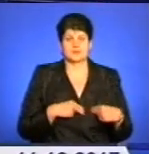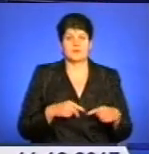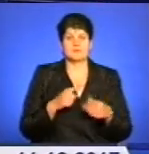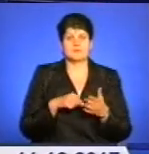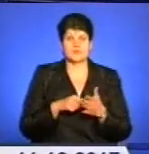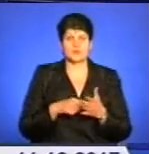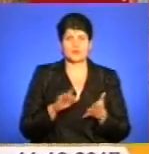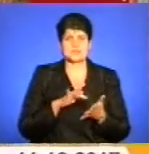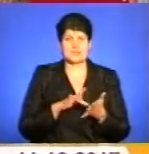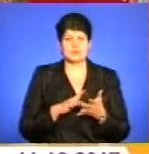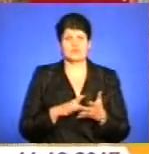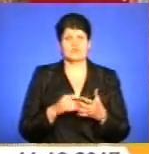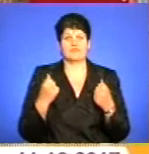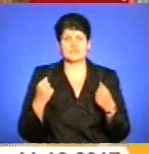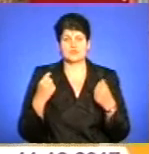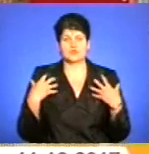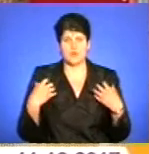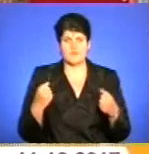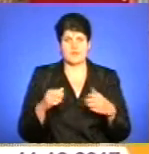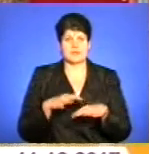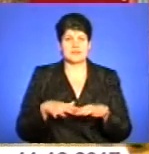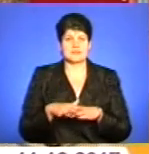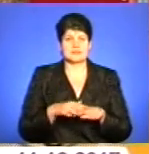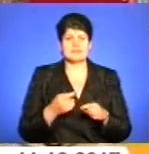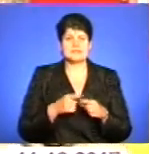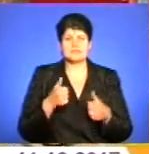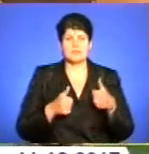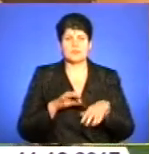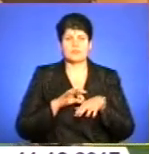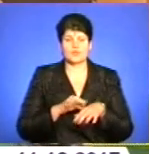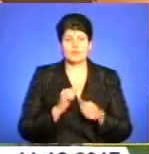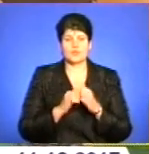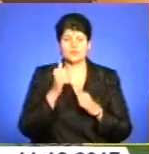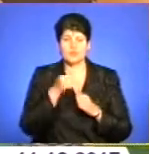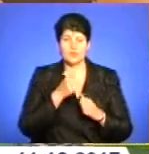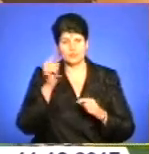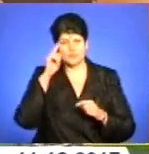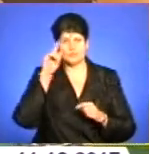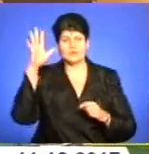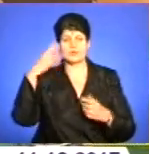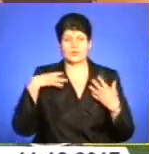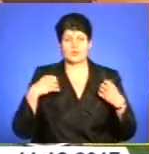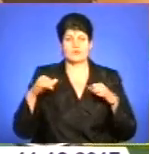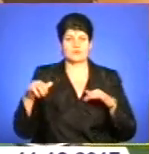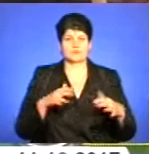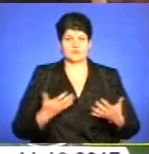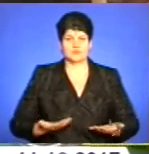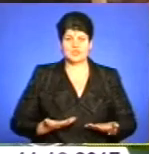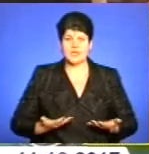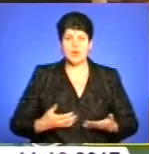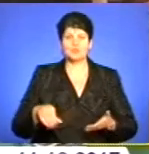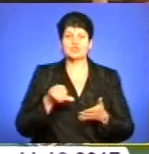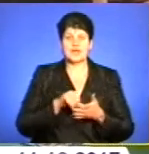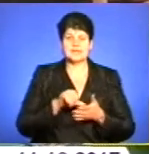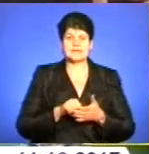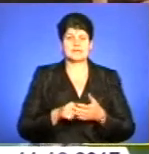населення. Такі змагання у Тернопільській військовій частині проводять щороку, аби популяризувати здоровий спосіб життя. Учасники